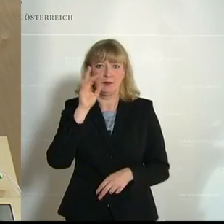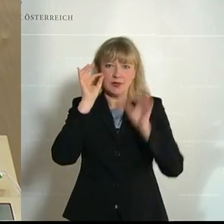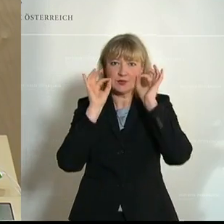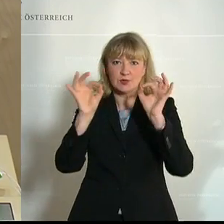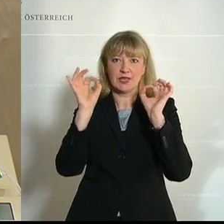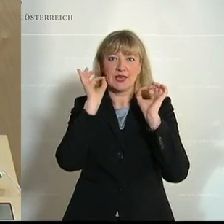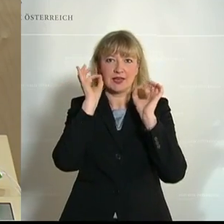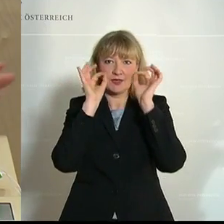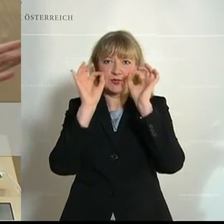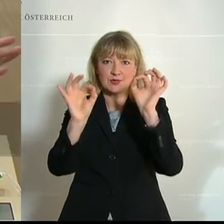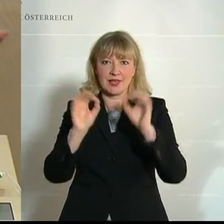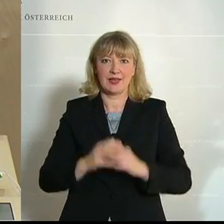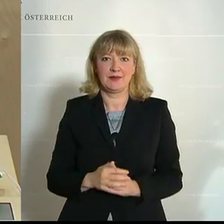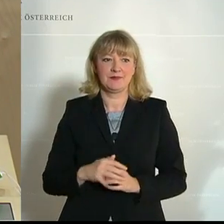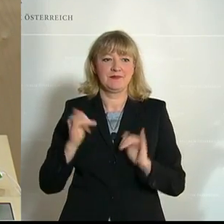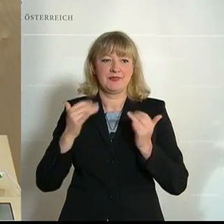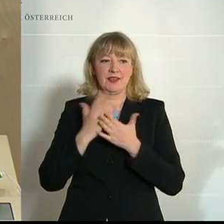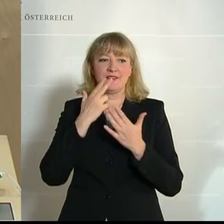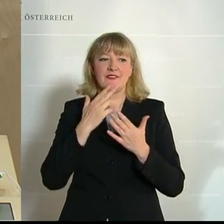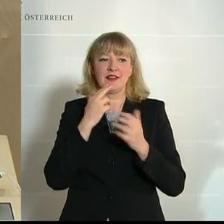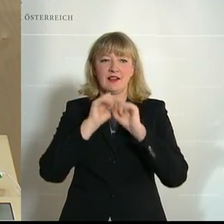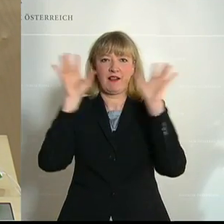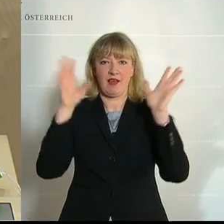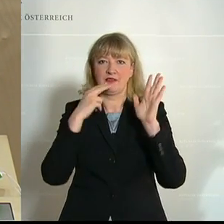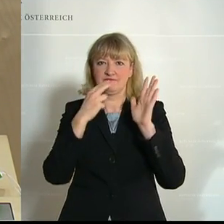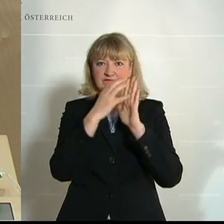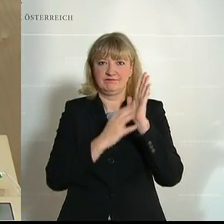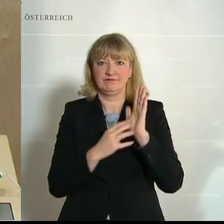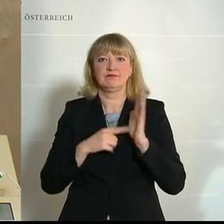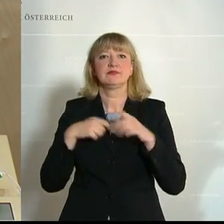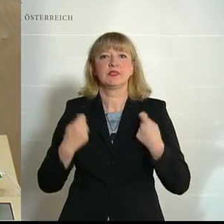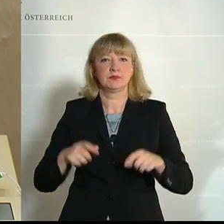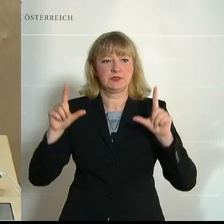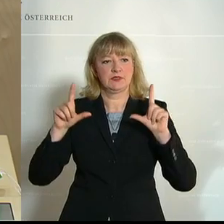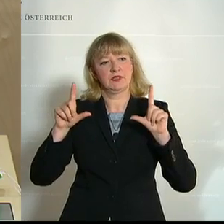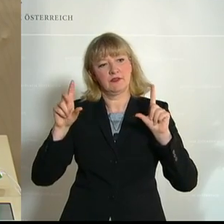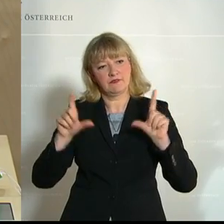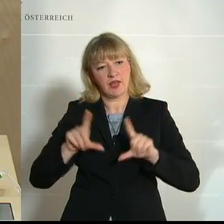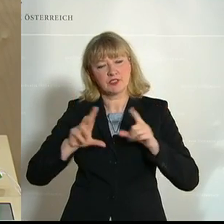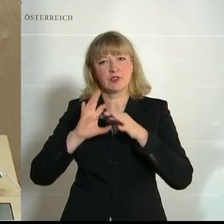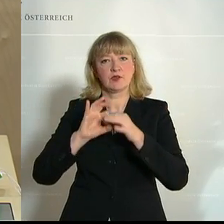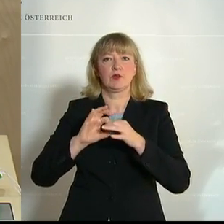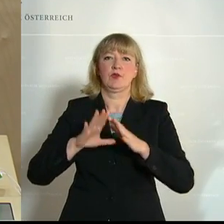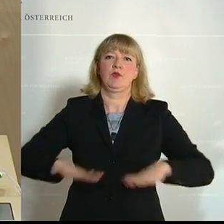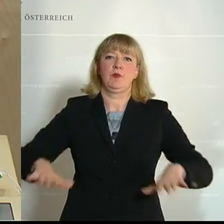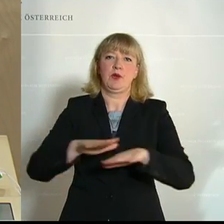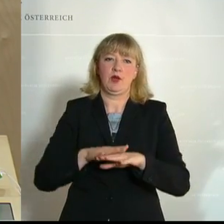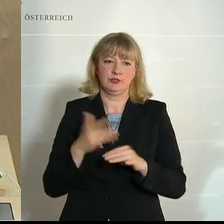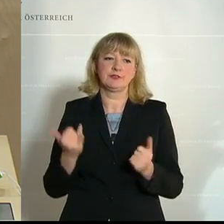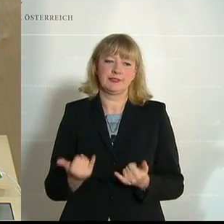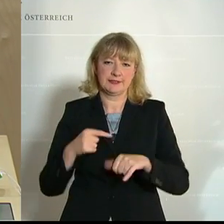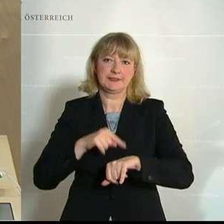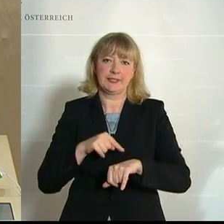Zuseher. Ja, um hier gleich Klartext zu reden, es gibt, was die Veranstaltung, was die Eventbranche anbelangt,